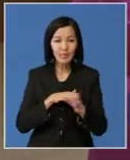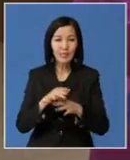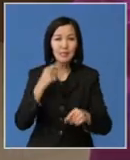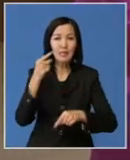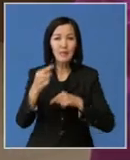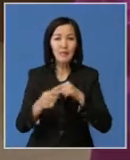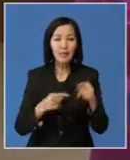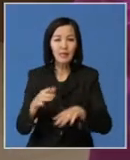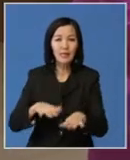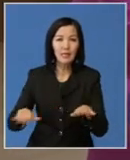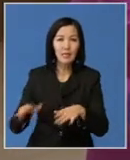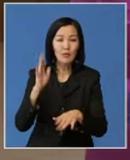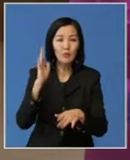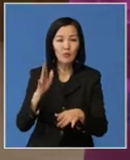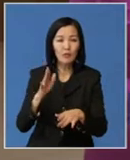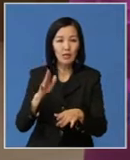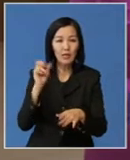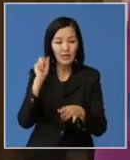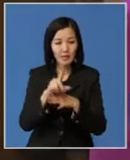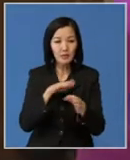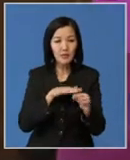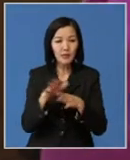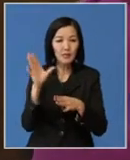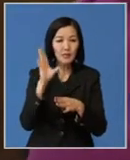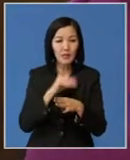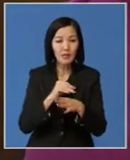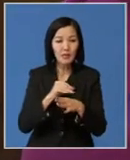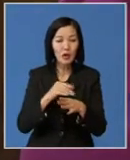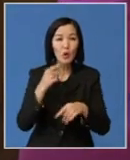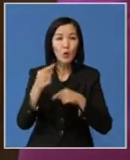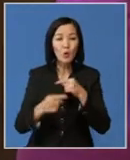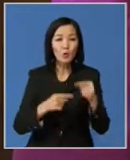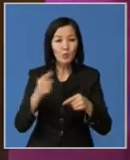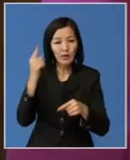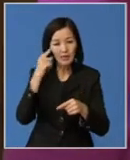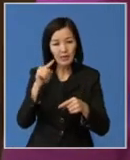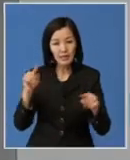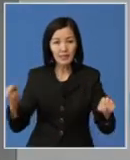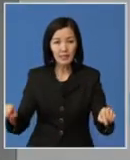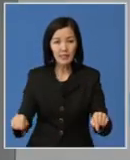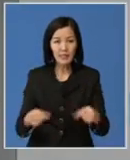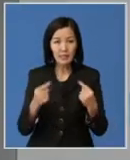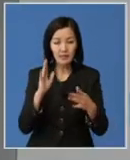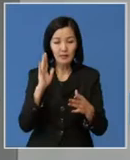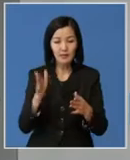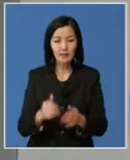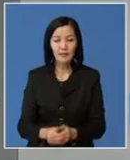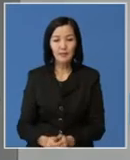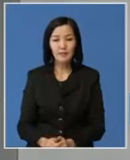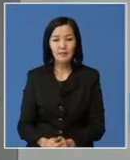болу бағытындағы межені еңсереміз. Ұрпақ санасын жаңғыртып, келешекке айқын бағдар жасайтын боламыз, деді